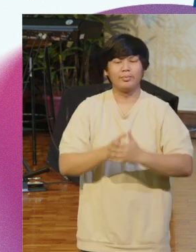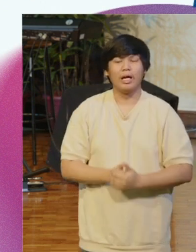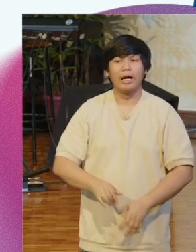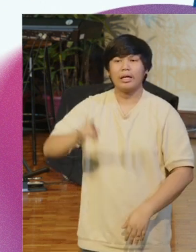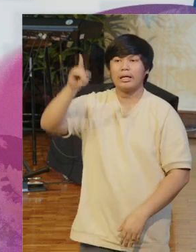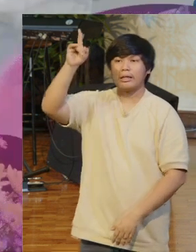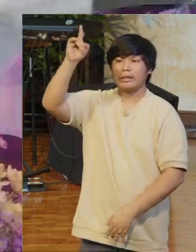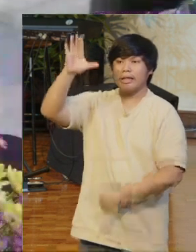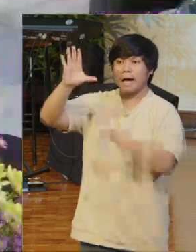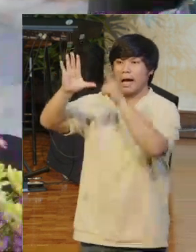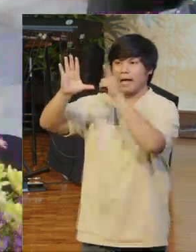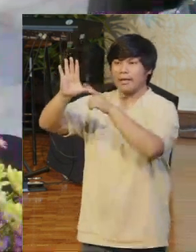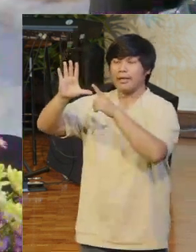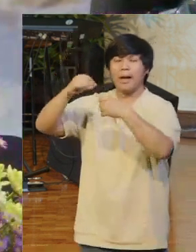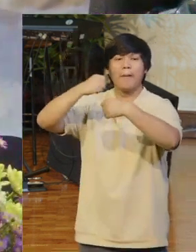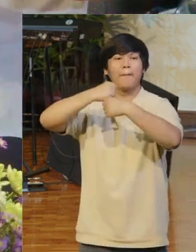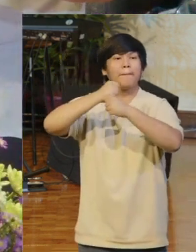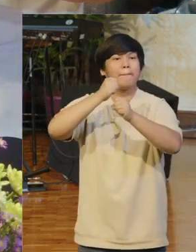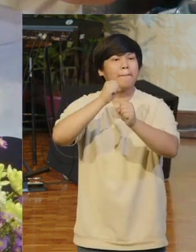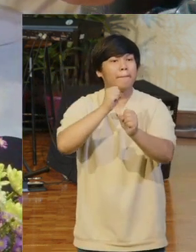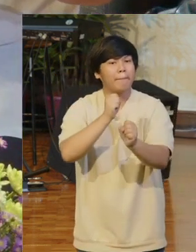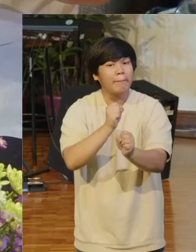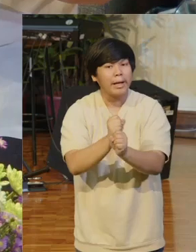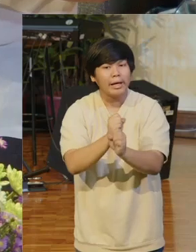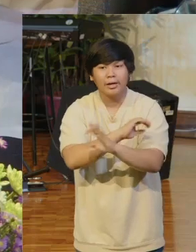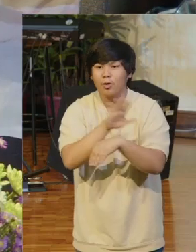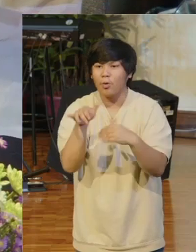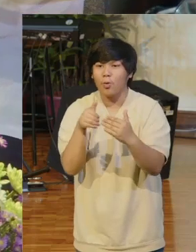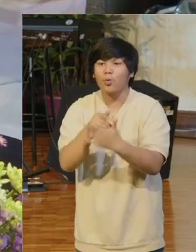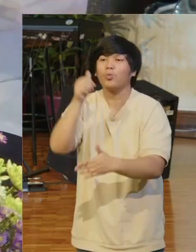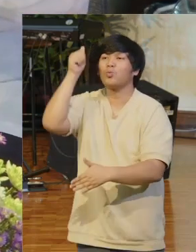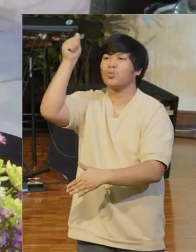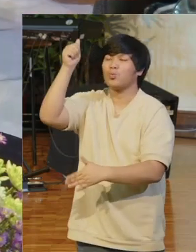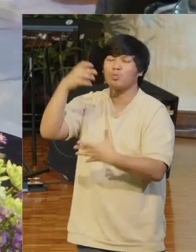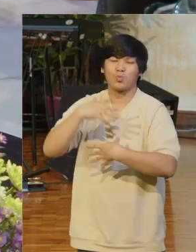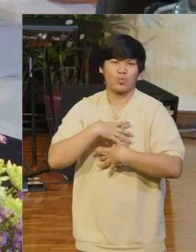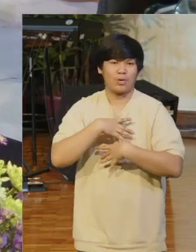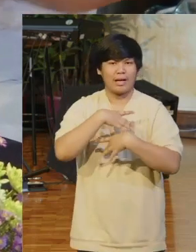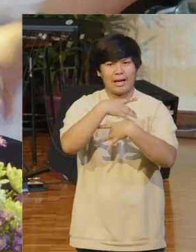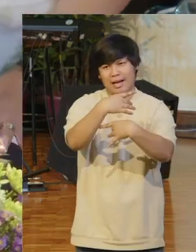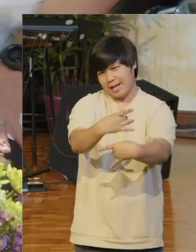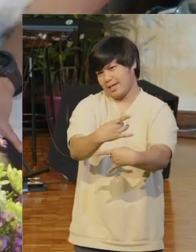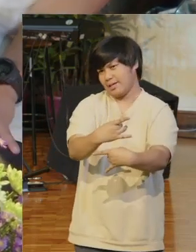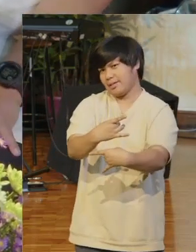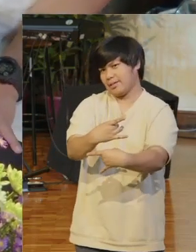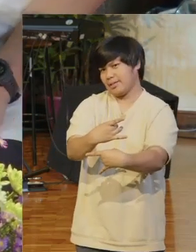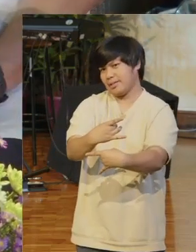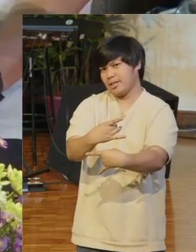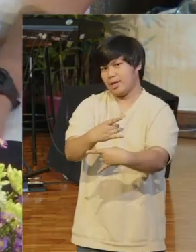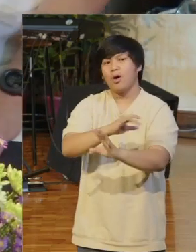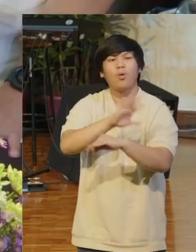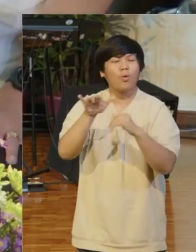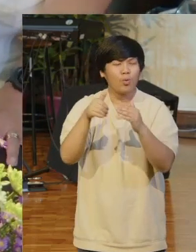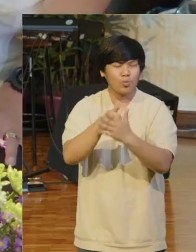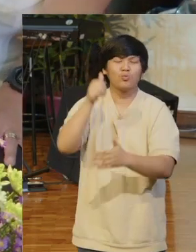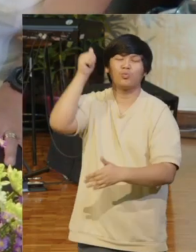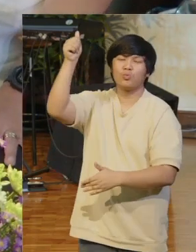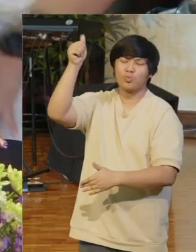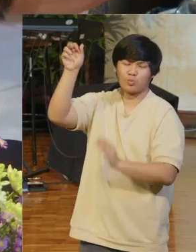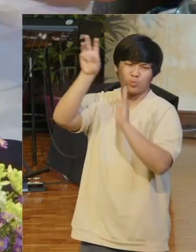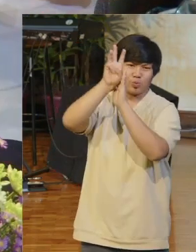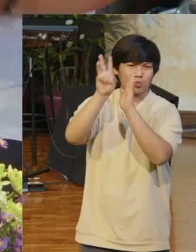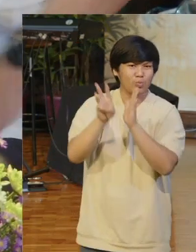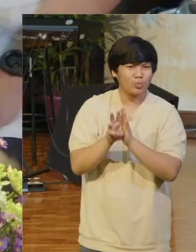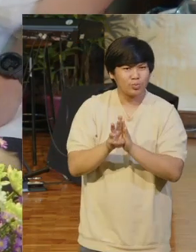niya ang lahat ng kanyang nais at lahat ng kanyang mga layunin. No?